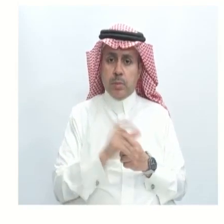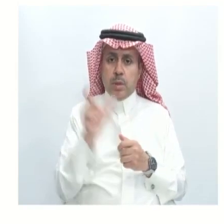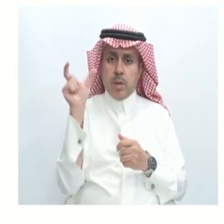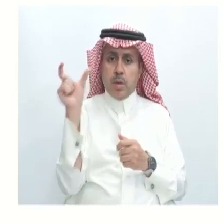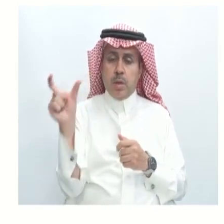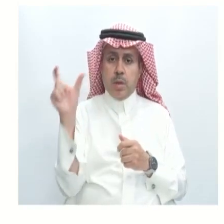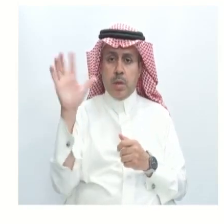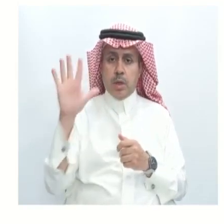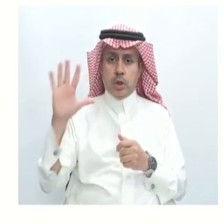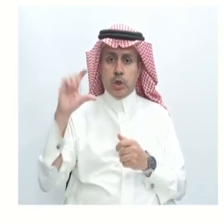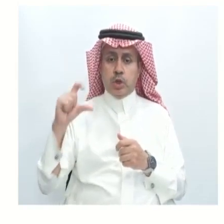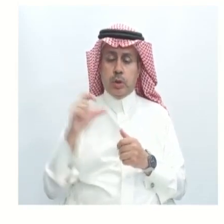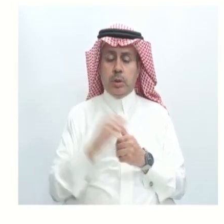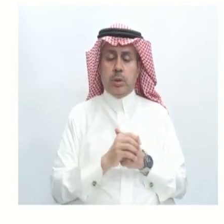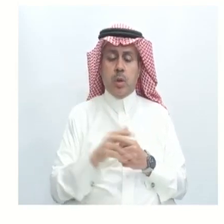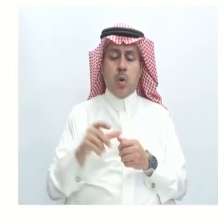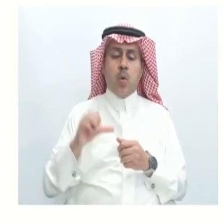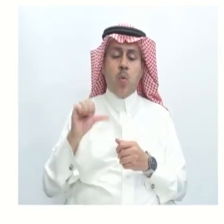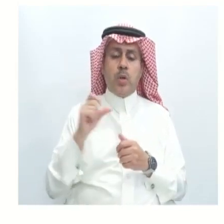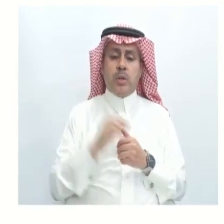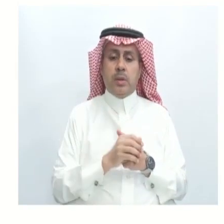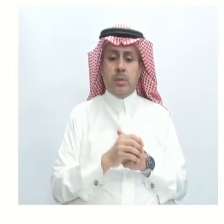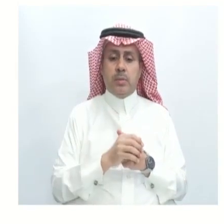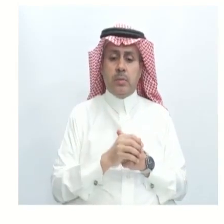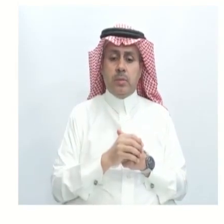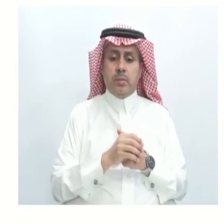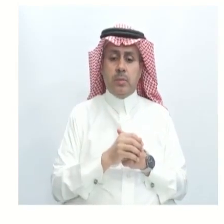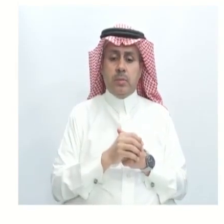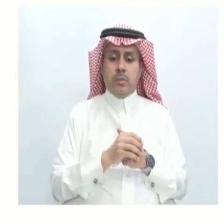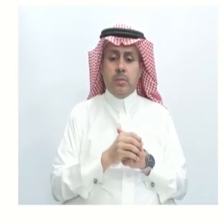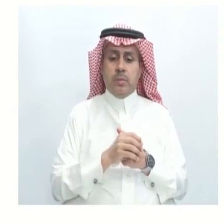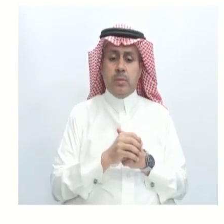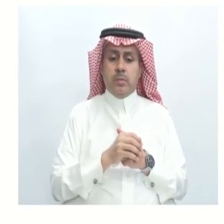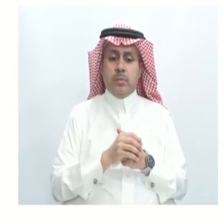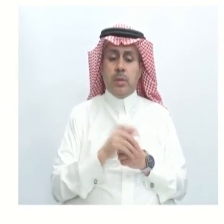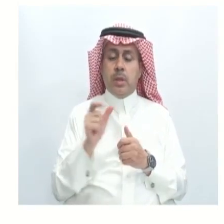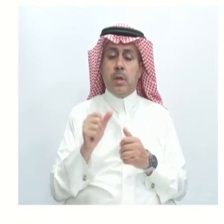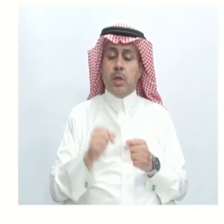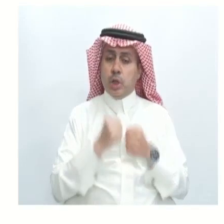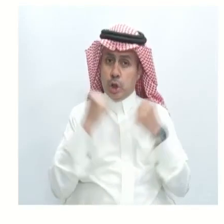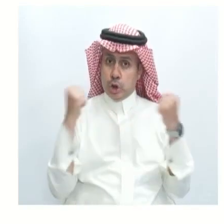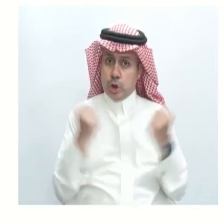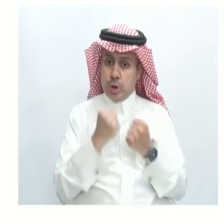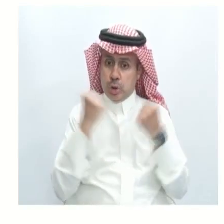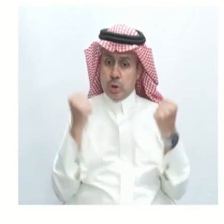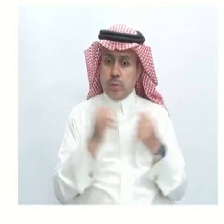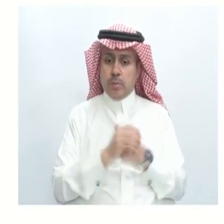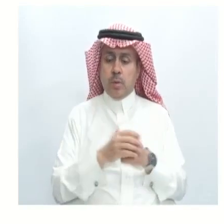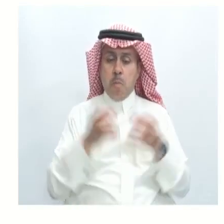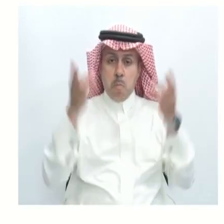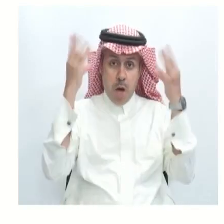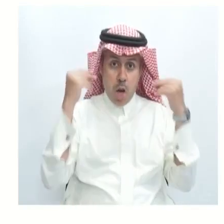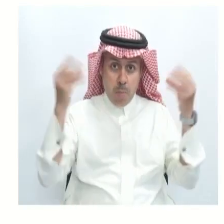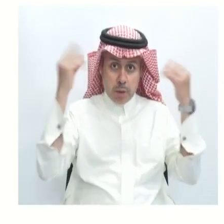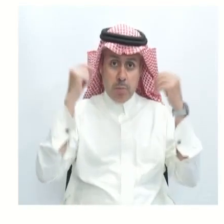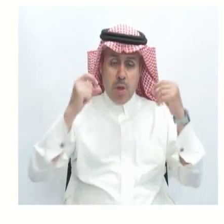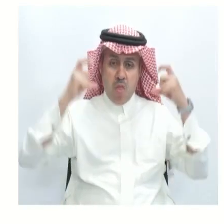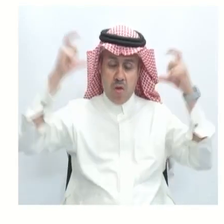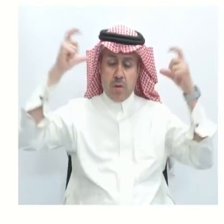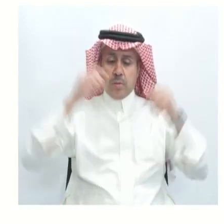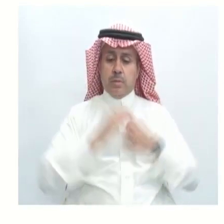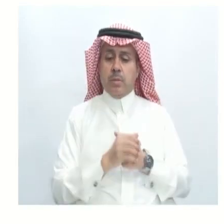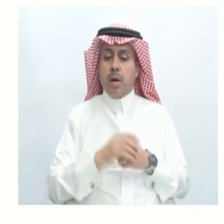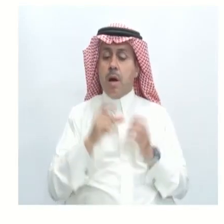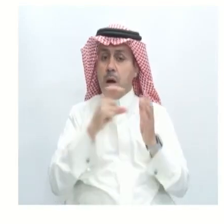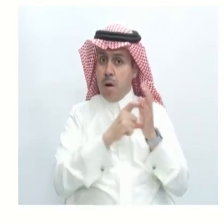الوطني للخاص بالمملكه العربيه السعوديه هنا نشاط اثراء او معلومات اثرائيه قانونيه